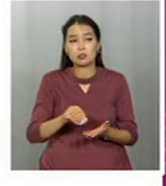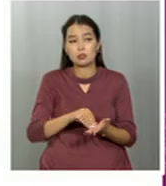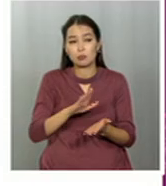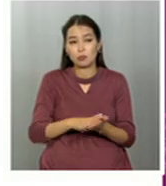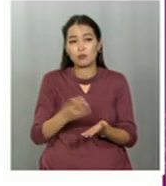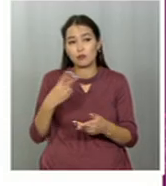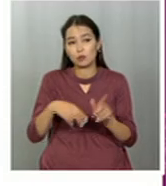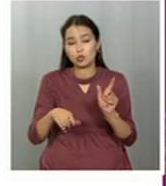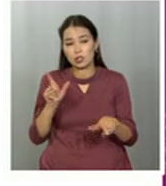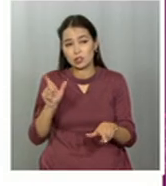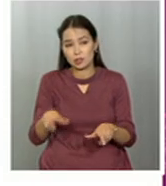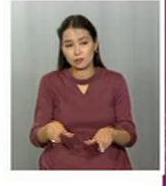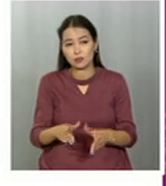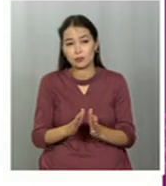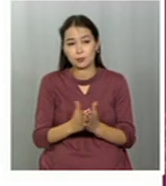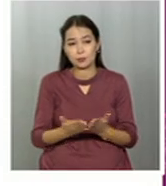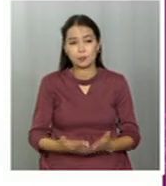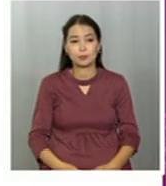дневник.